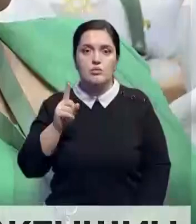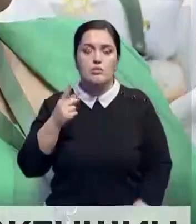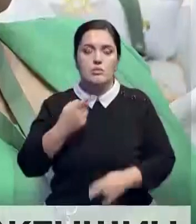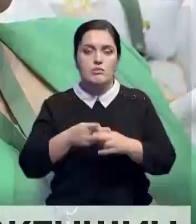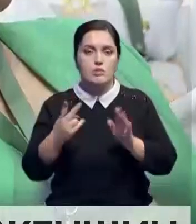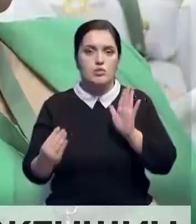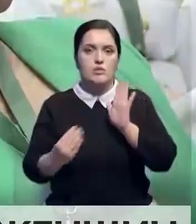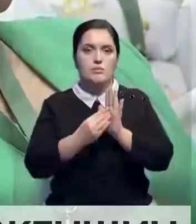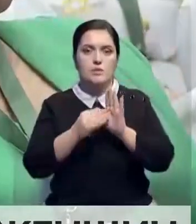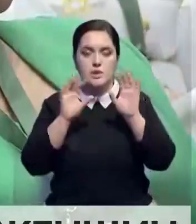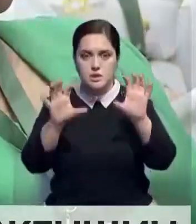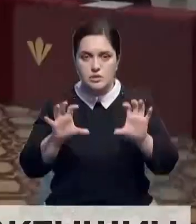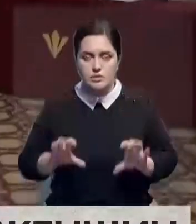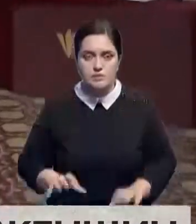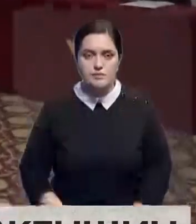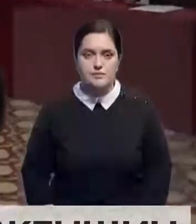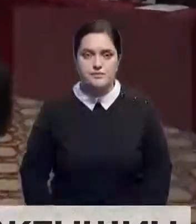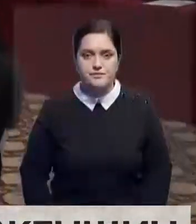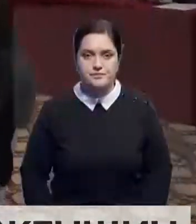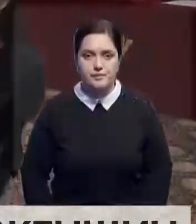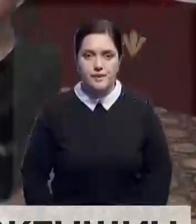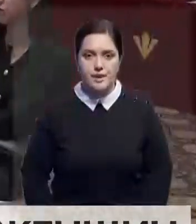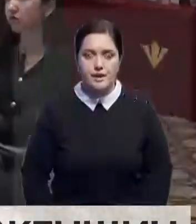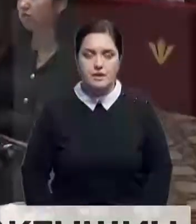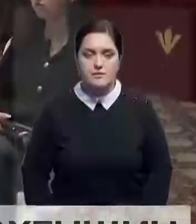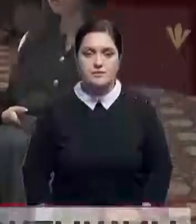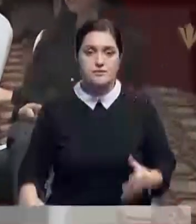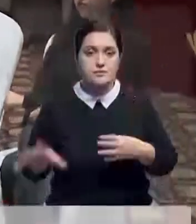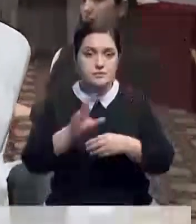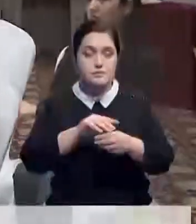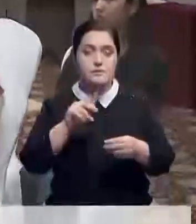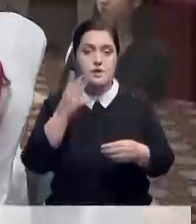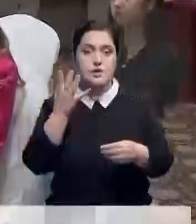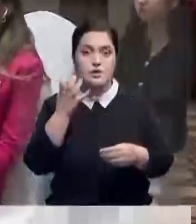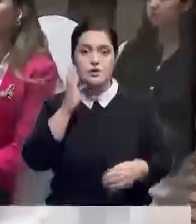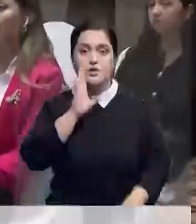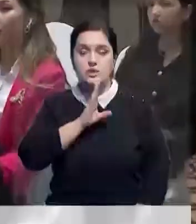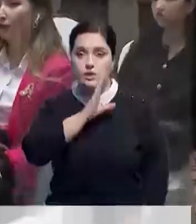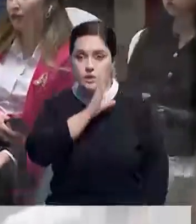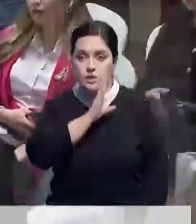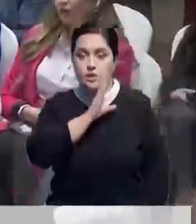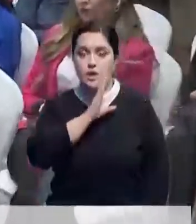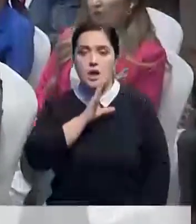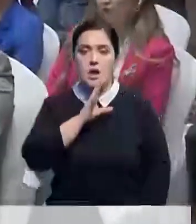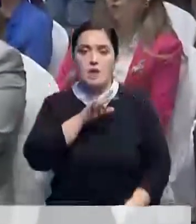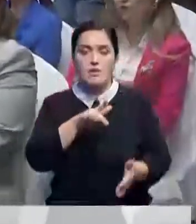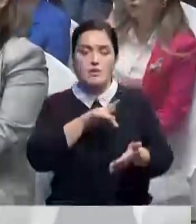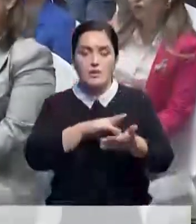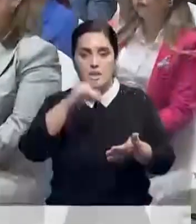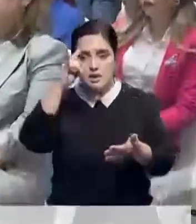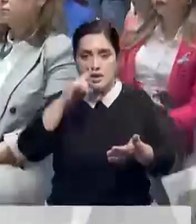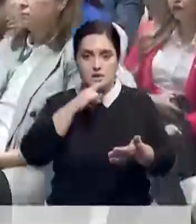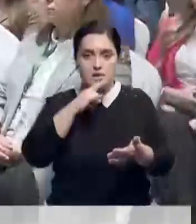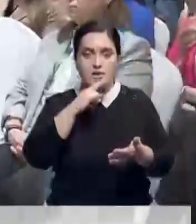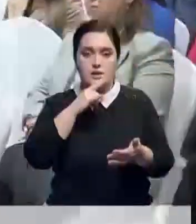своей законотворческой деятельности. В слете принимают участие около 400 женщин со всех регионов Казахстана, в